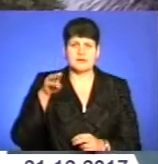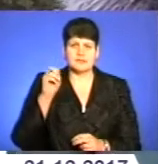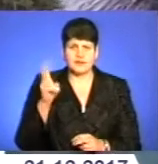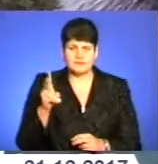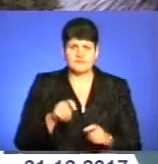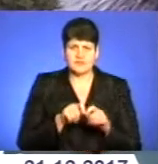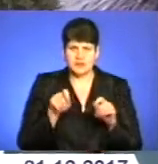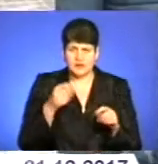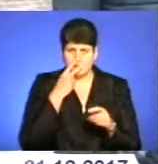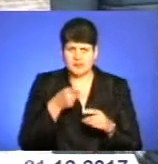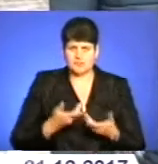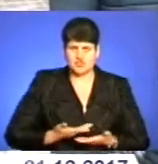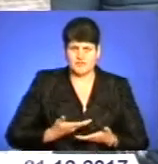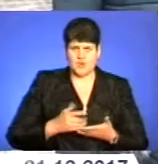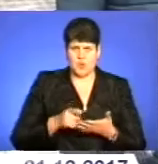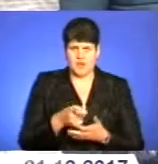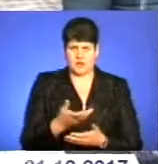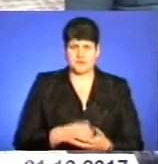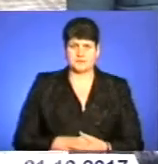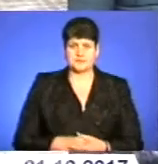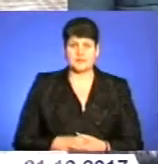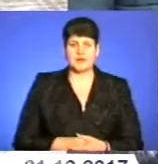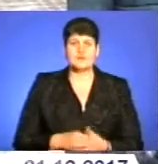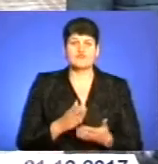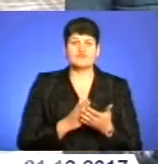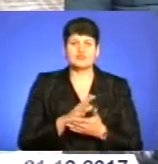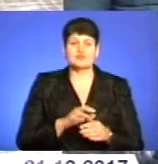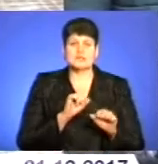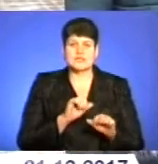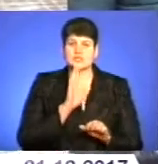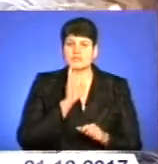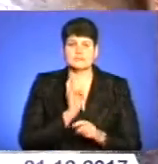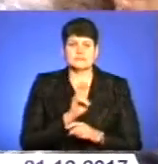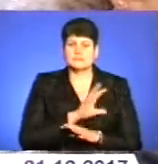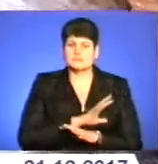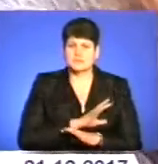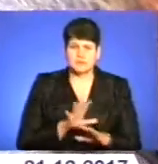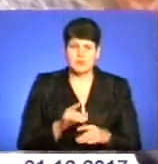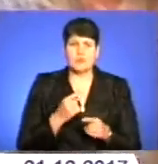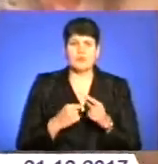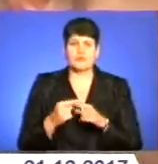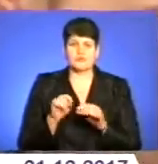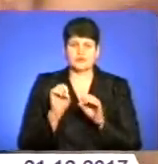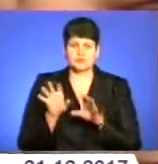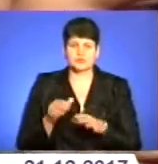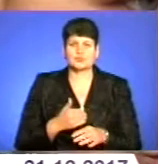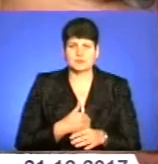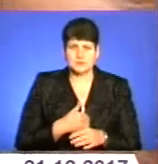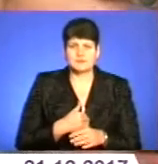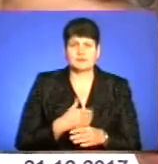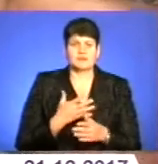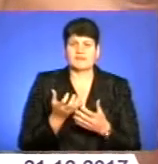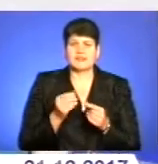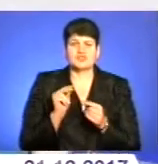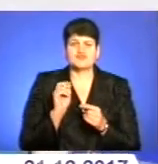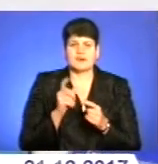побачили, що там живі хробаки. У службу захисту споживачів жінка не зверталася. Повернути покупку в супермаркет теж не намагалася, бо не взяла чек.